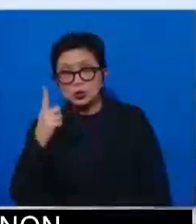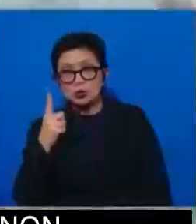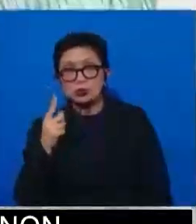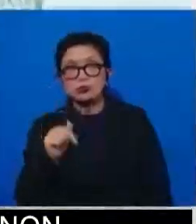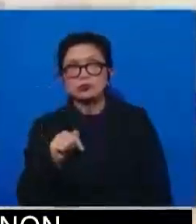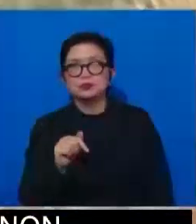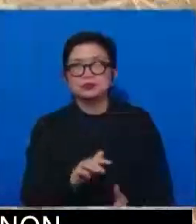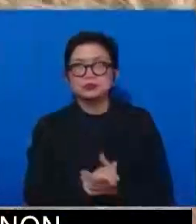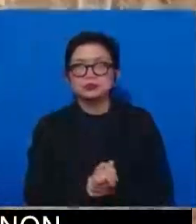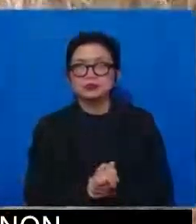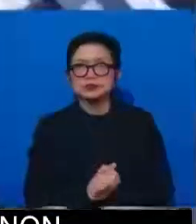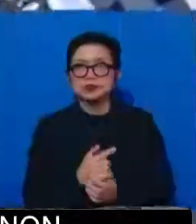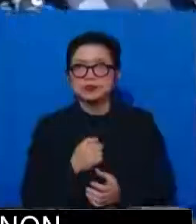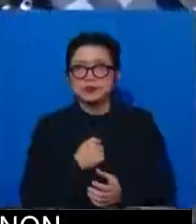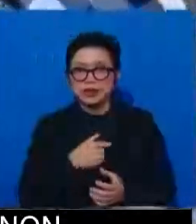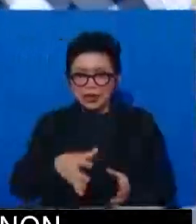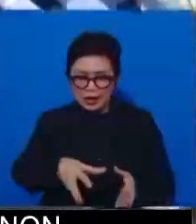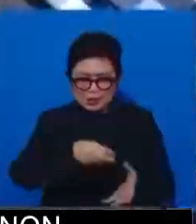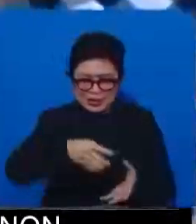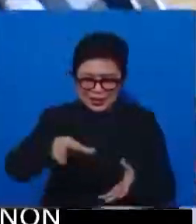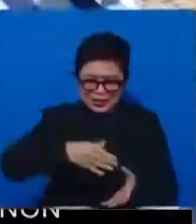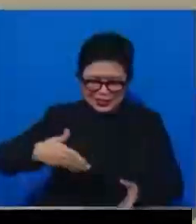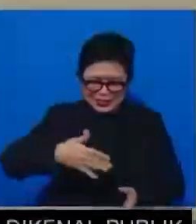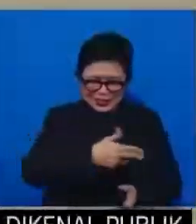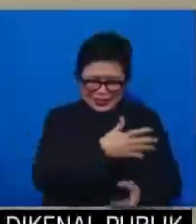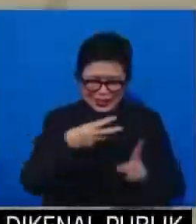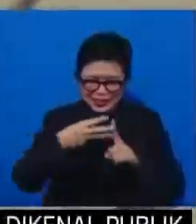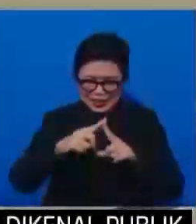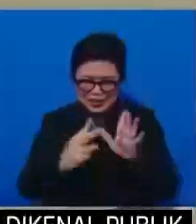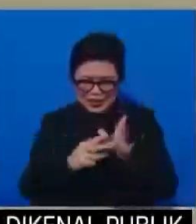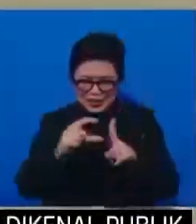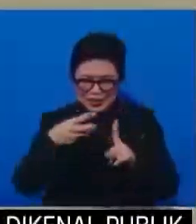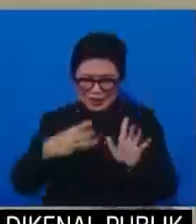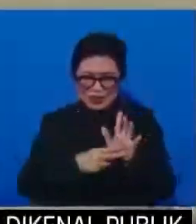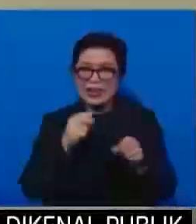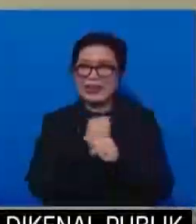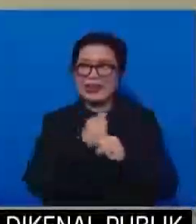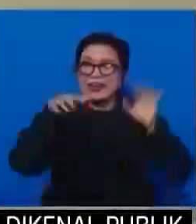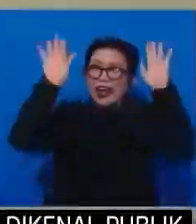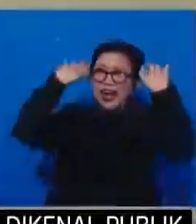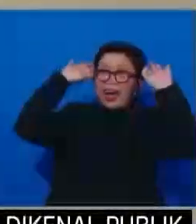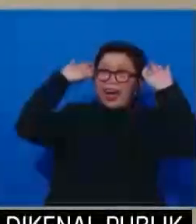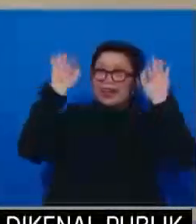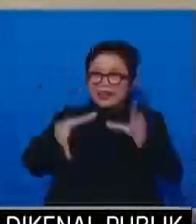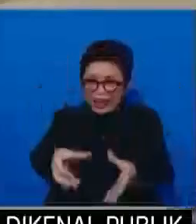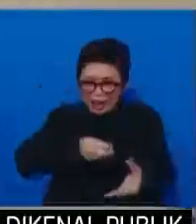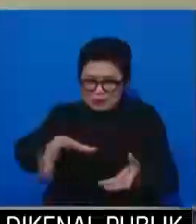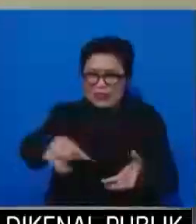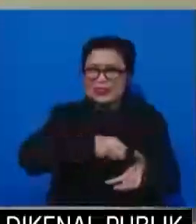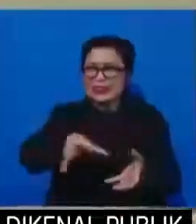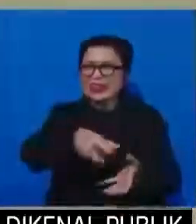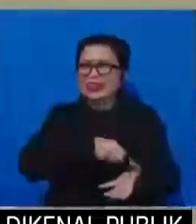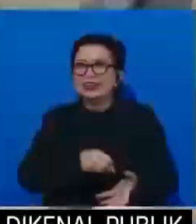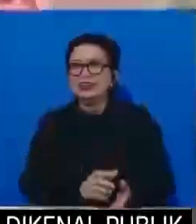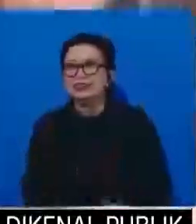ini kesempatan buat saya untuk memanen ikan bandeng yang sudah mulai lemas. Ini sekaligus bisa buat indikator